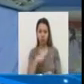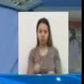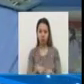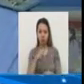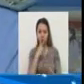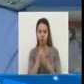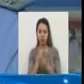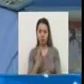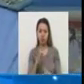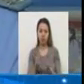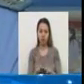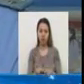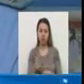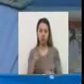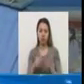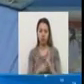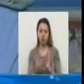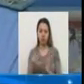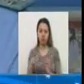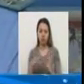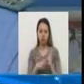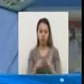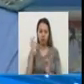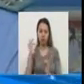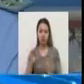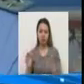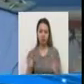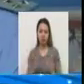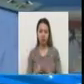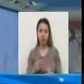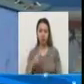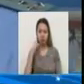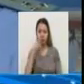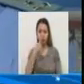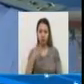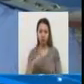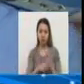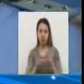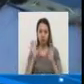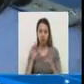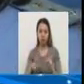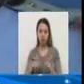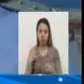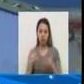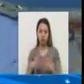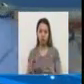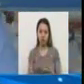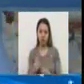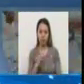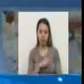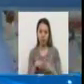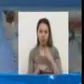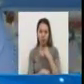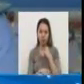кезеңмен салыстырғанда бұл көрсеткіш 46,8%-ға төмендеген. Яғни өткен жылы 160 заң бұзушылық есепке алынған.